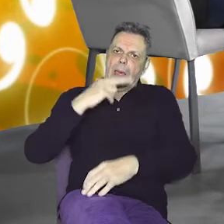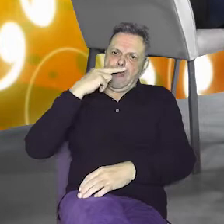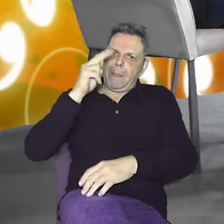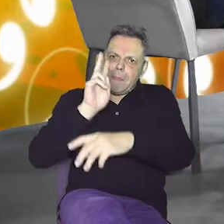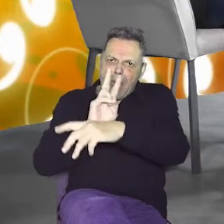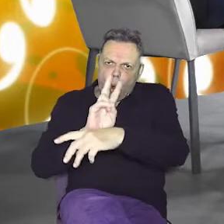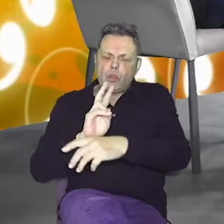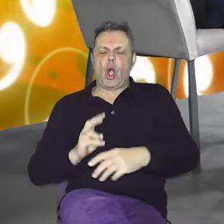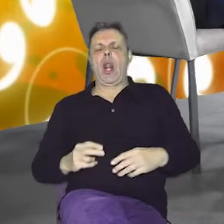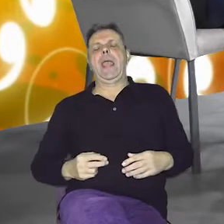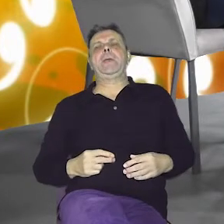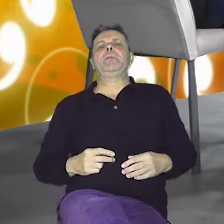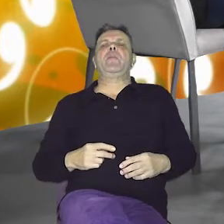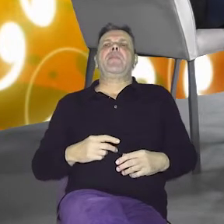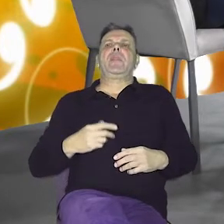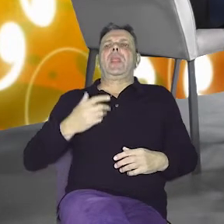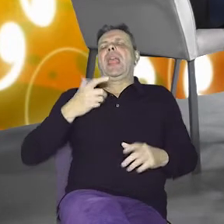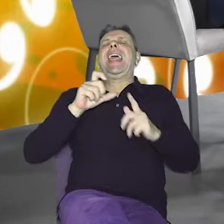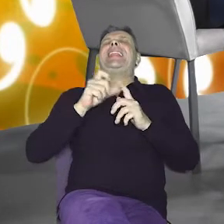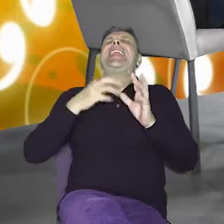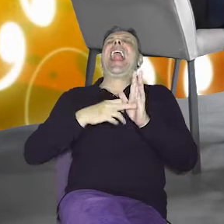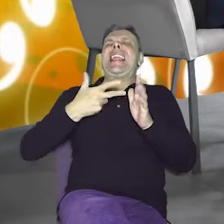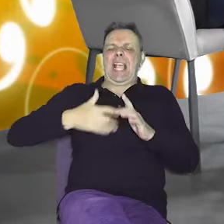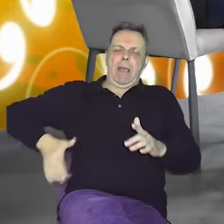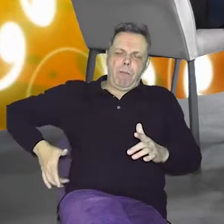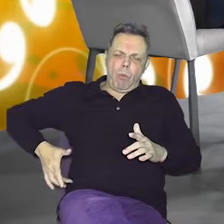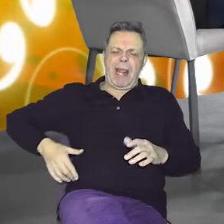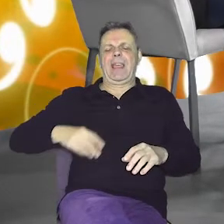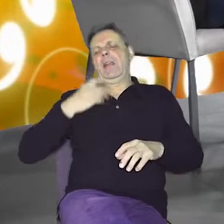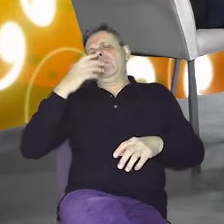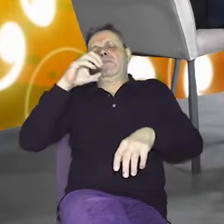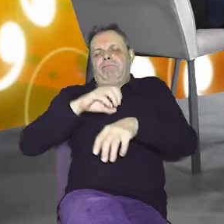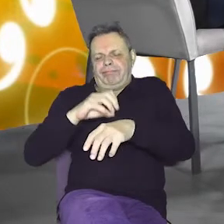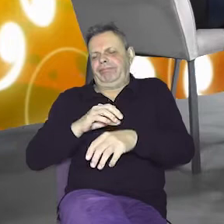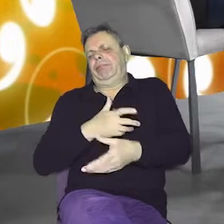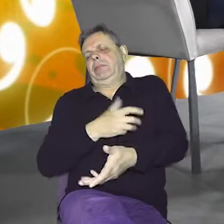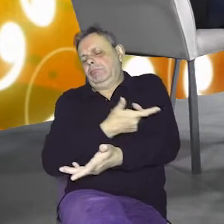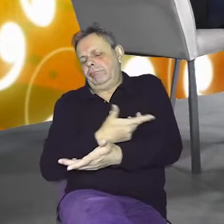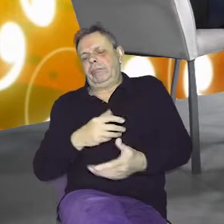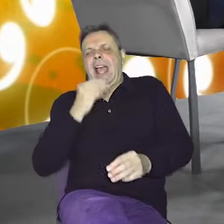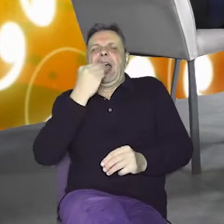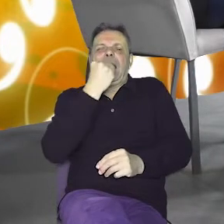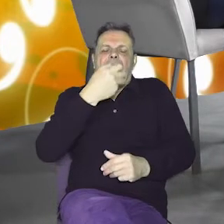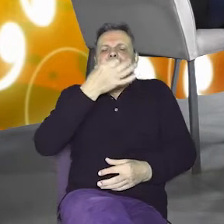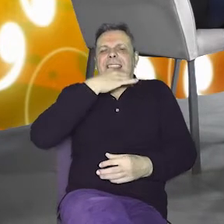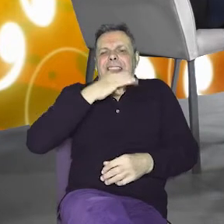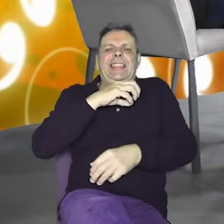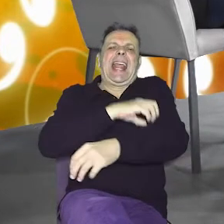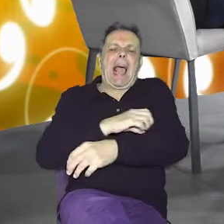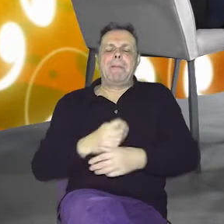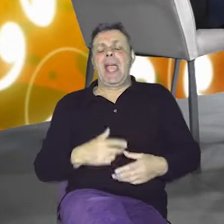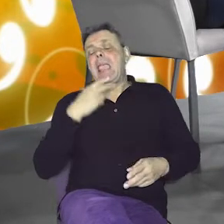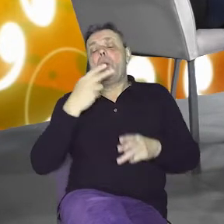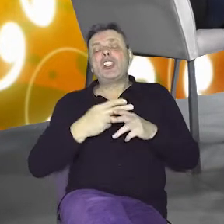su naručeni, na dijalizu i terapiju i tako dalje, i da se bolesnike